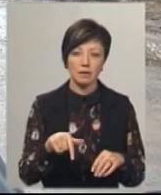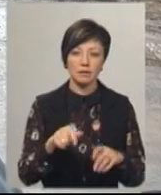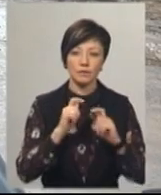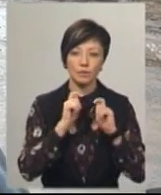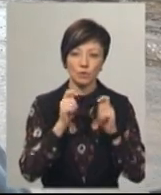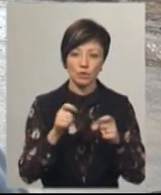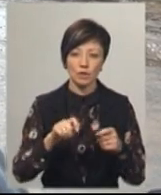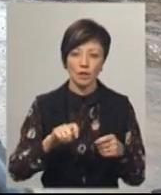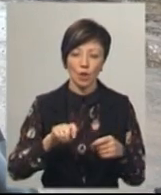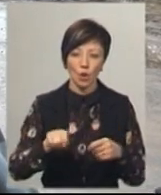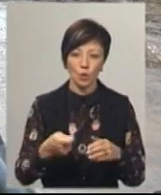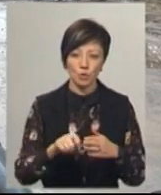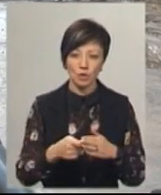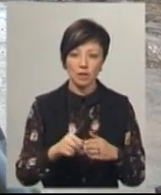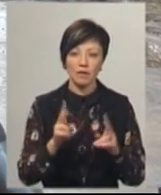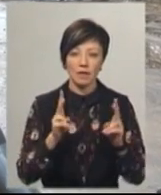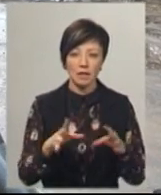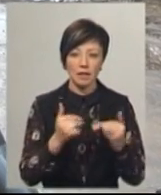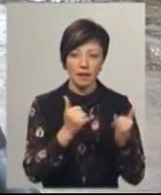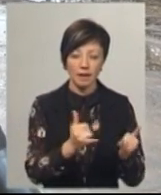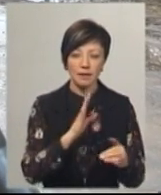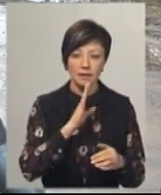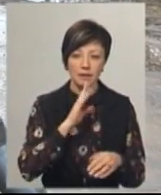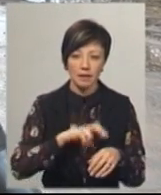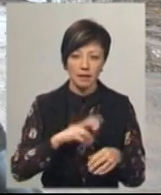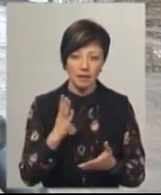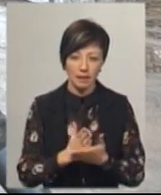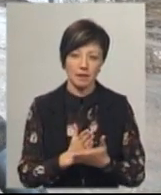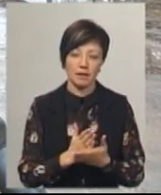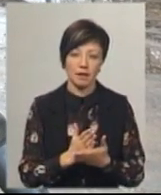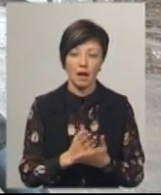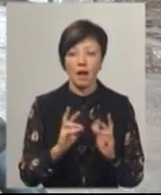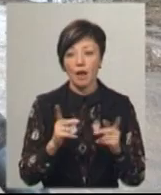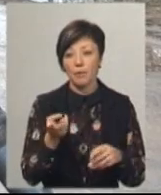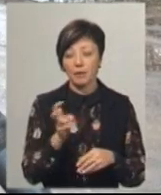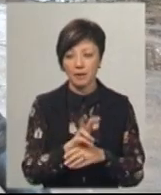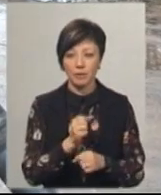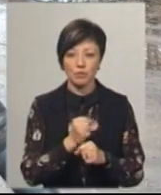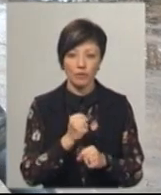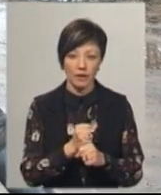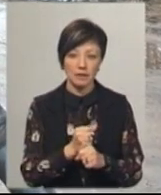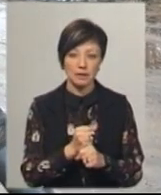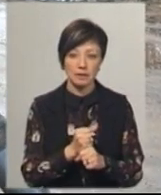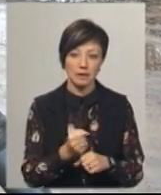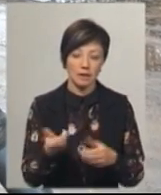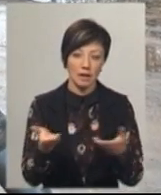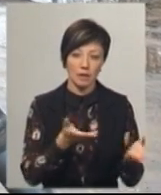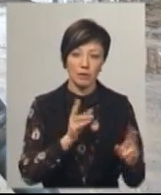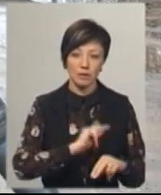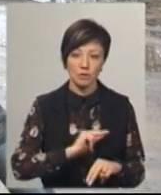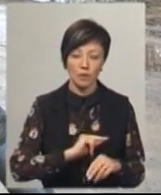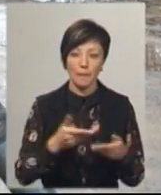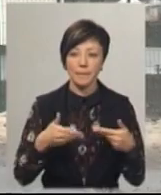вручили тут ключі. У нас тут і квартира для неї є. А як прийде вона працювати, хай працює.